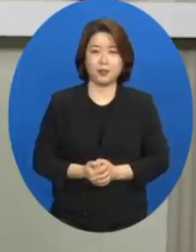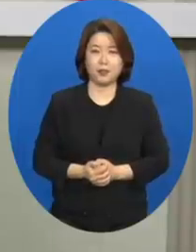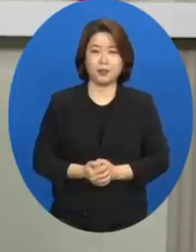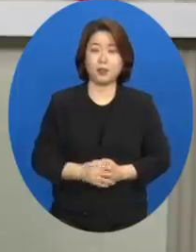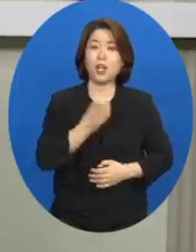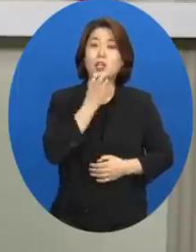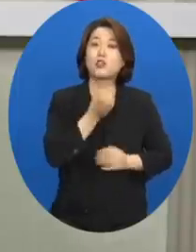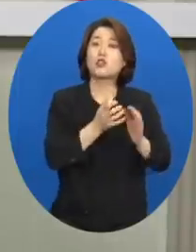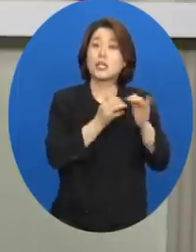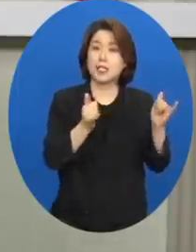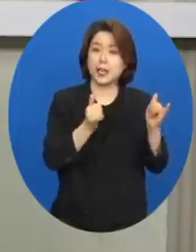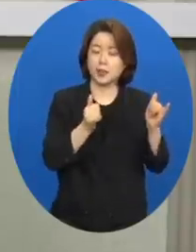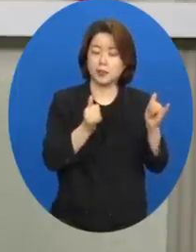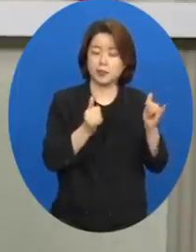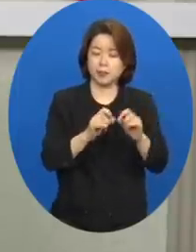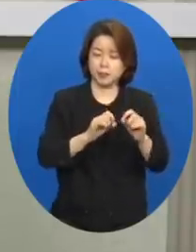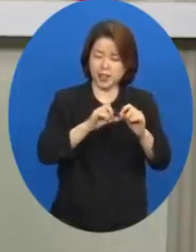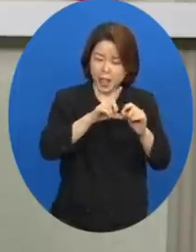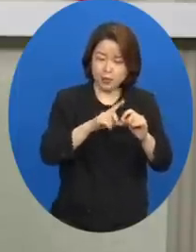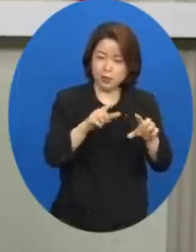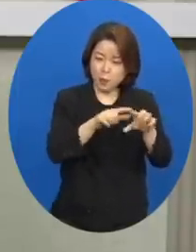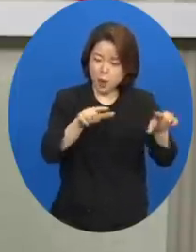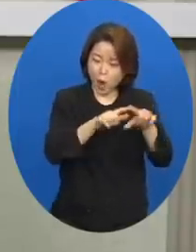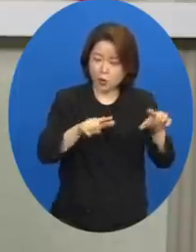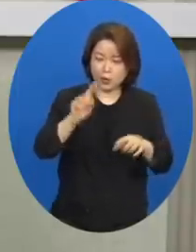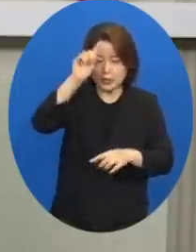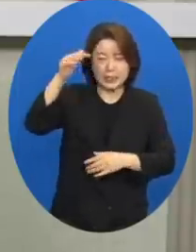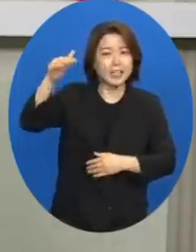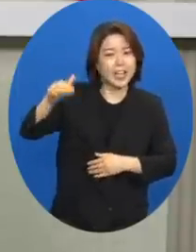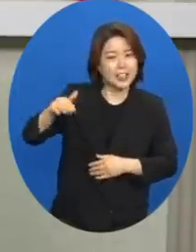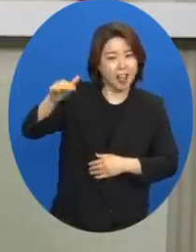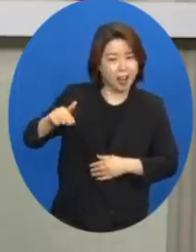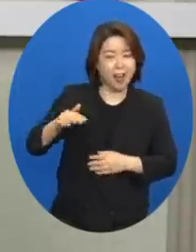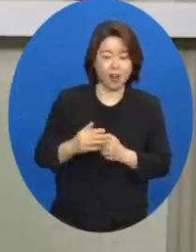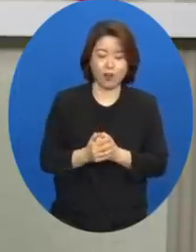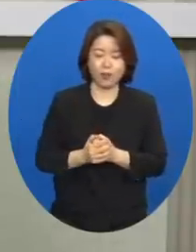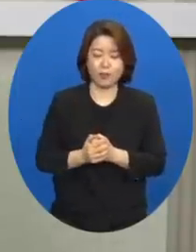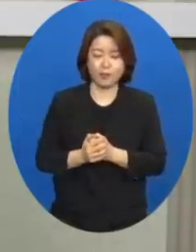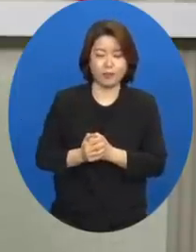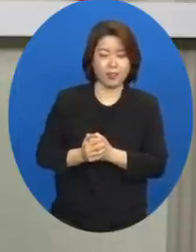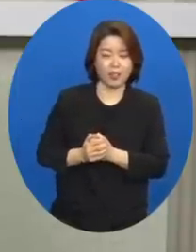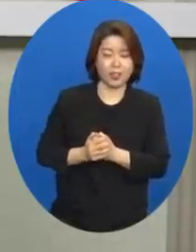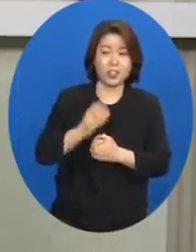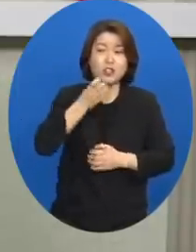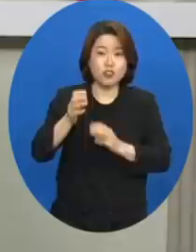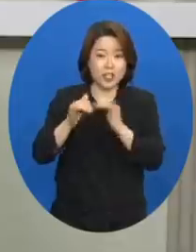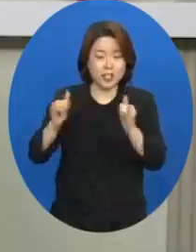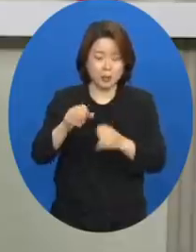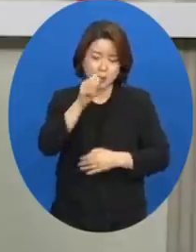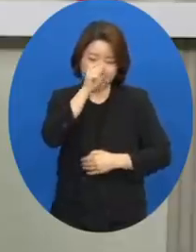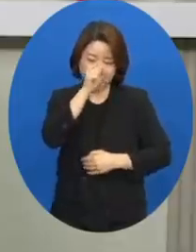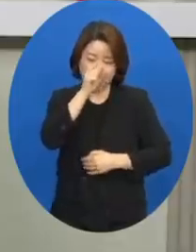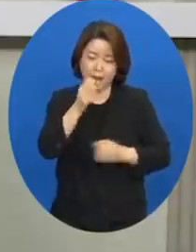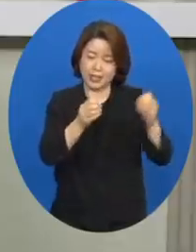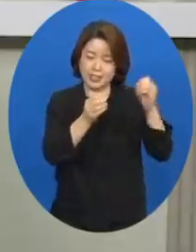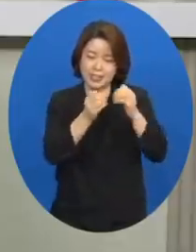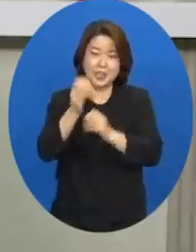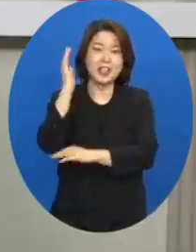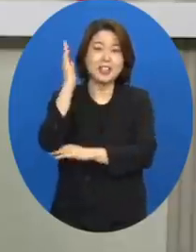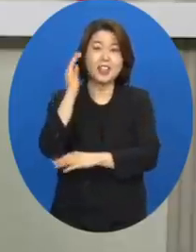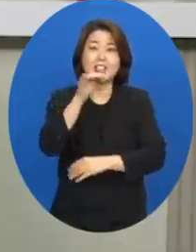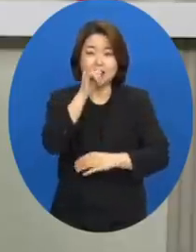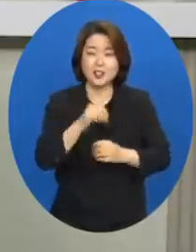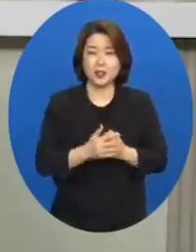유대인들은 대개 키가 작습니다 4 그들이 좋아하는 이야기가 하나 있는데 아